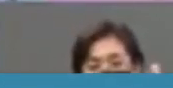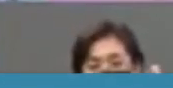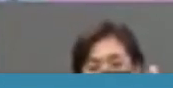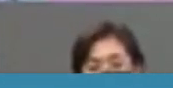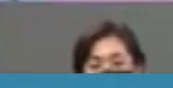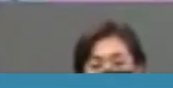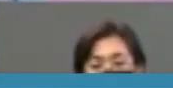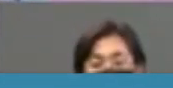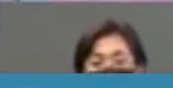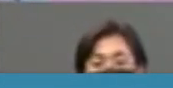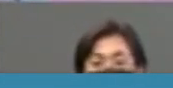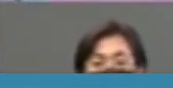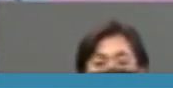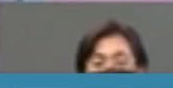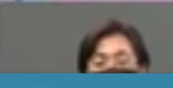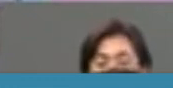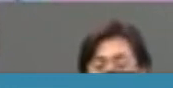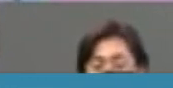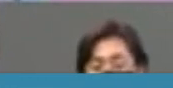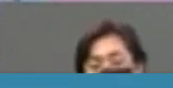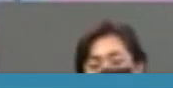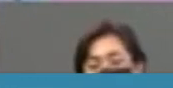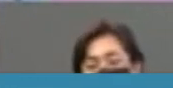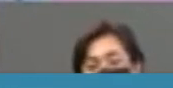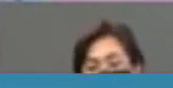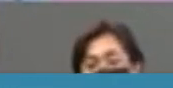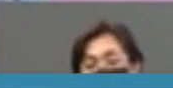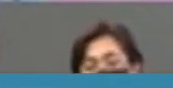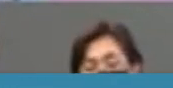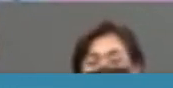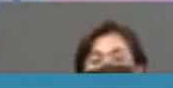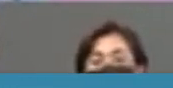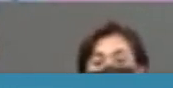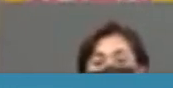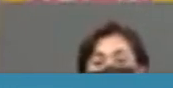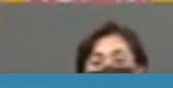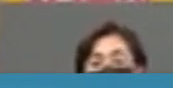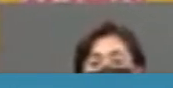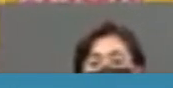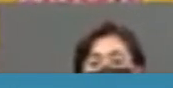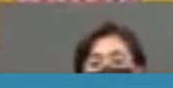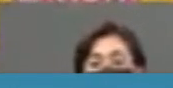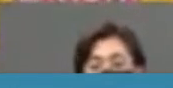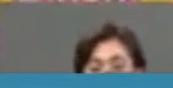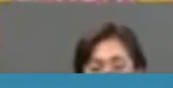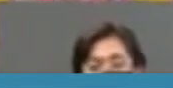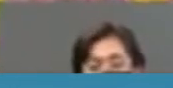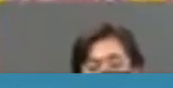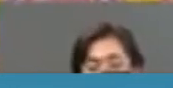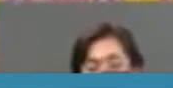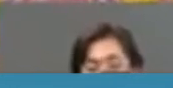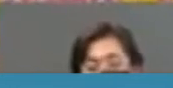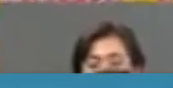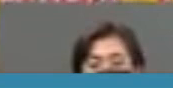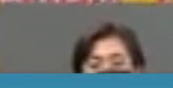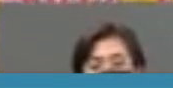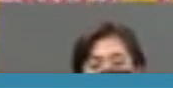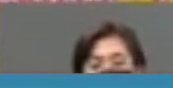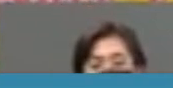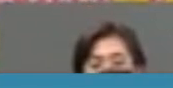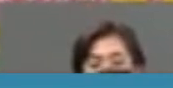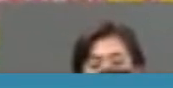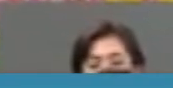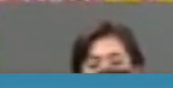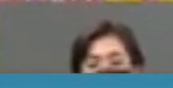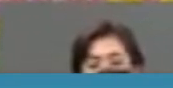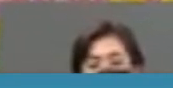นเมืองแห่งชาติเพื่อกระตุ้นเศรษฐกิจโดยชี้แจงว่าในช่วงที่ผ่านมาเศรษฐกิจไทยประสบภาวะชะลอตัวอย่างต่อเนื่